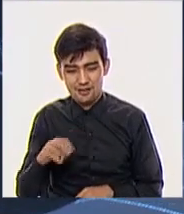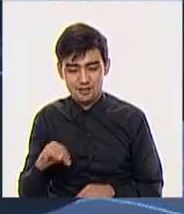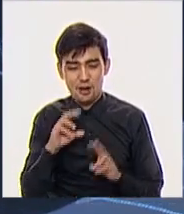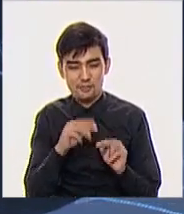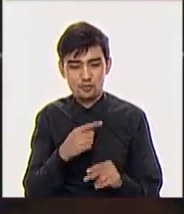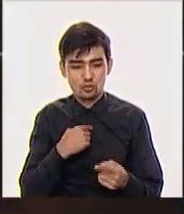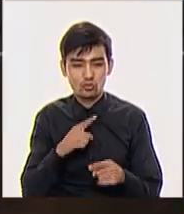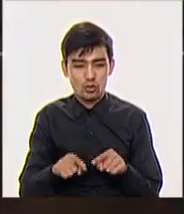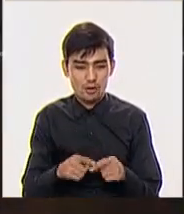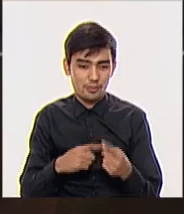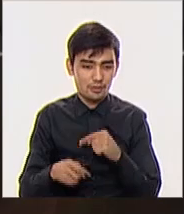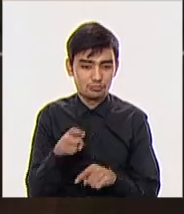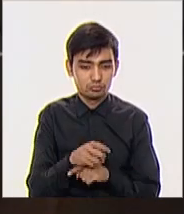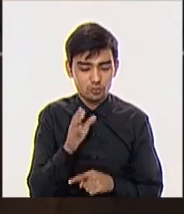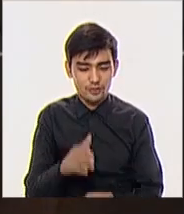вернуться.